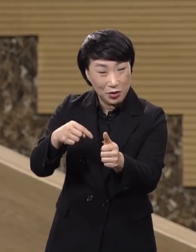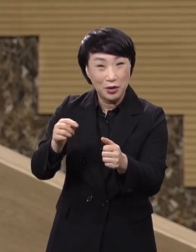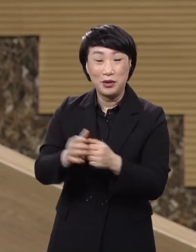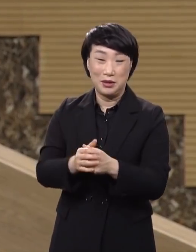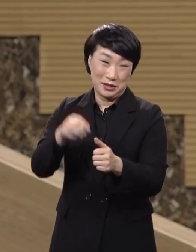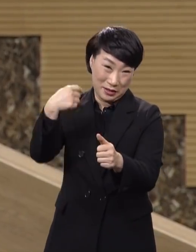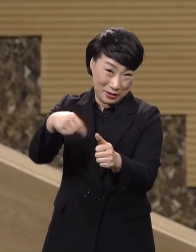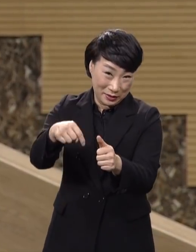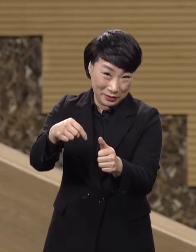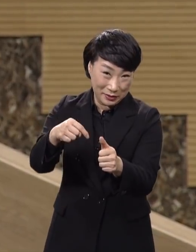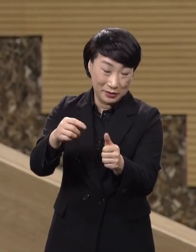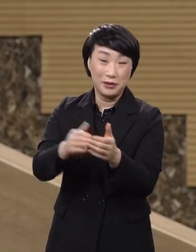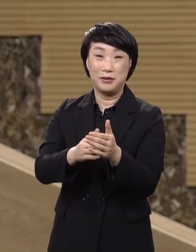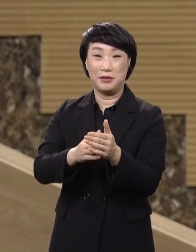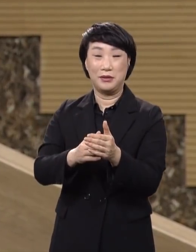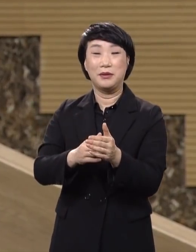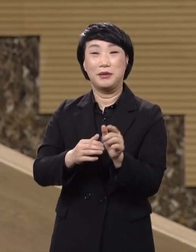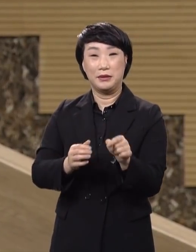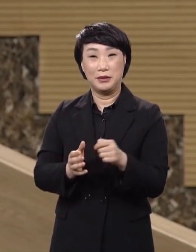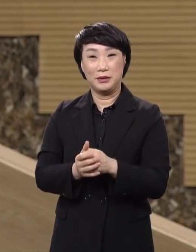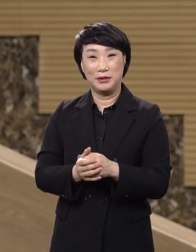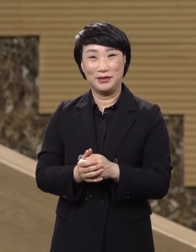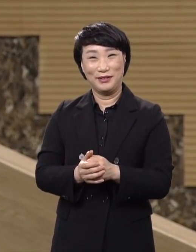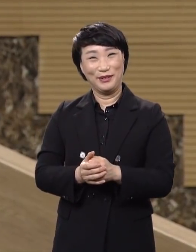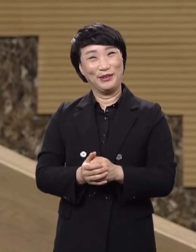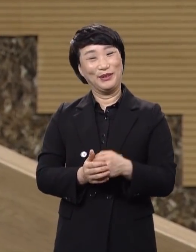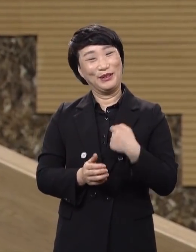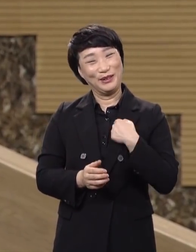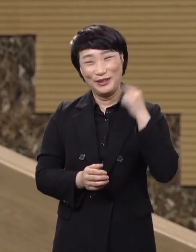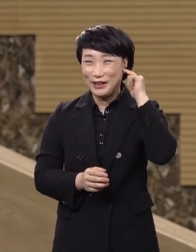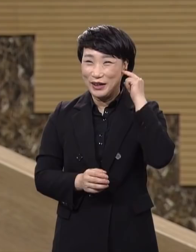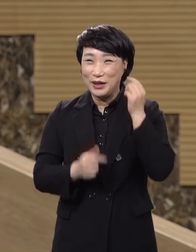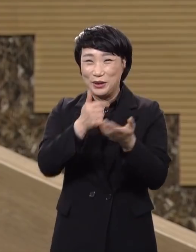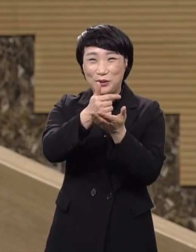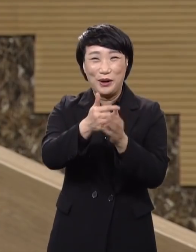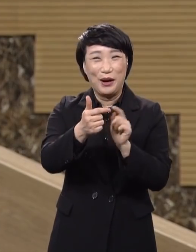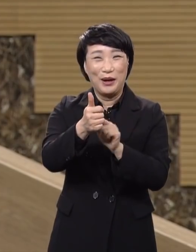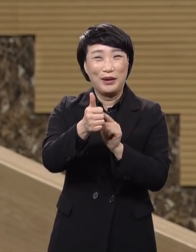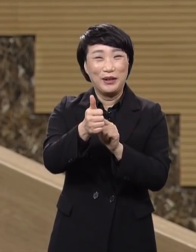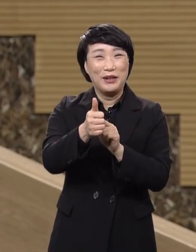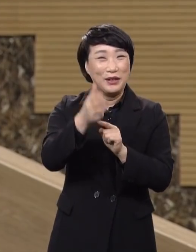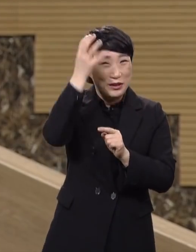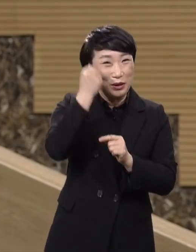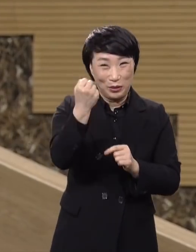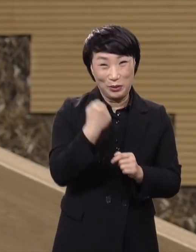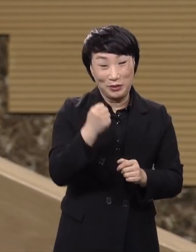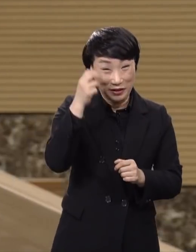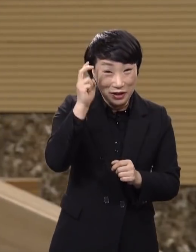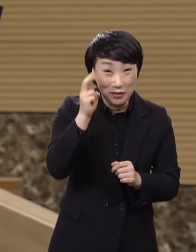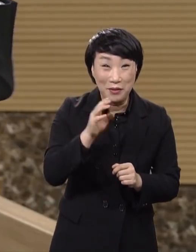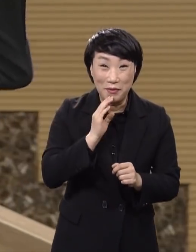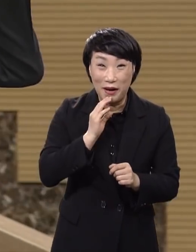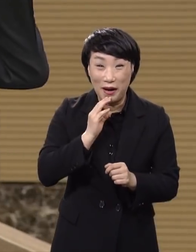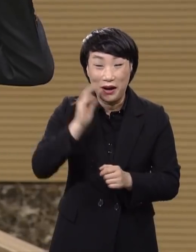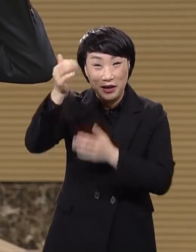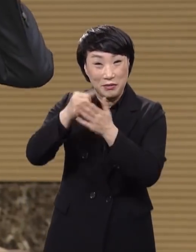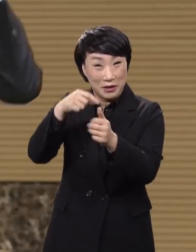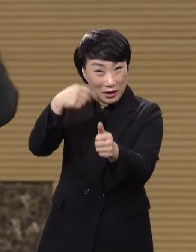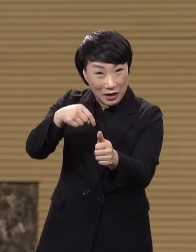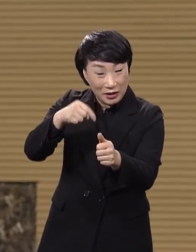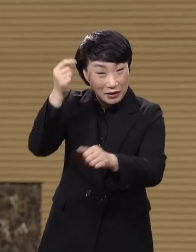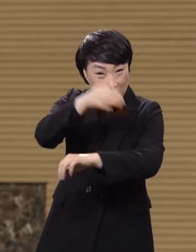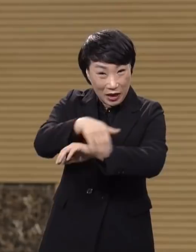말로 줍니다. 설계도를 말로. 참 노아는 기억력도 좋았나 봐. 그 말로 받은